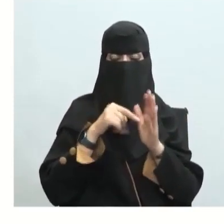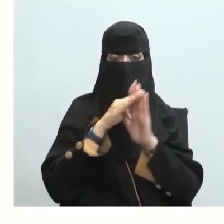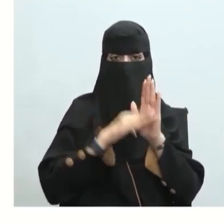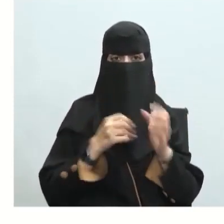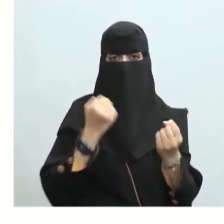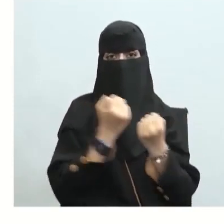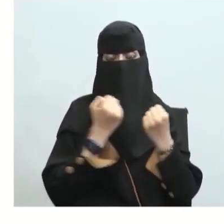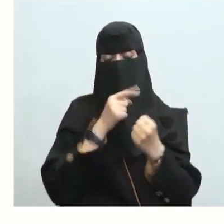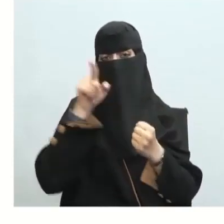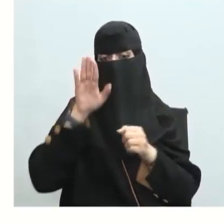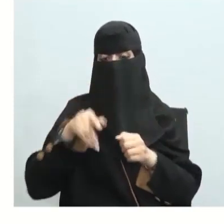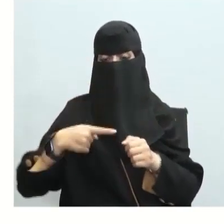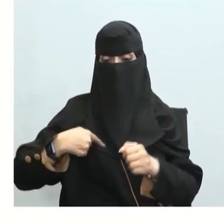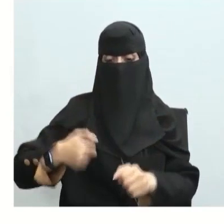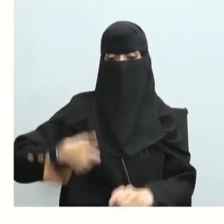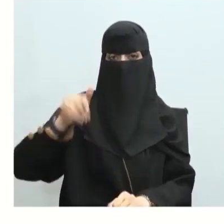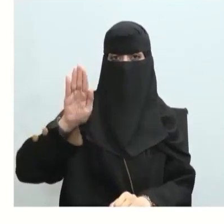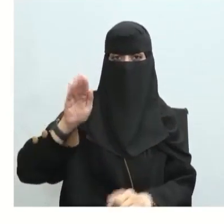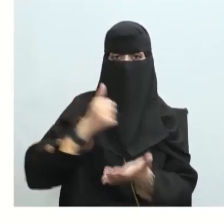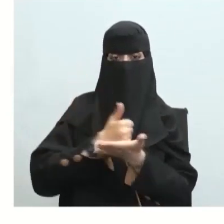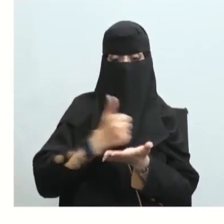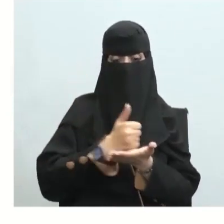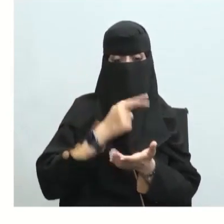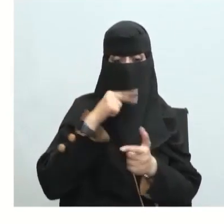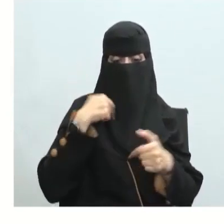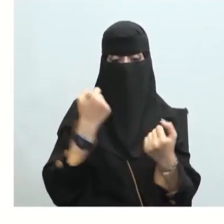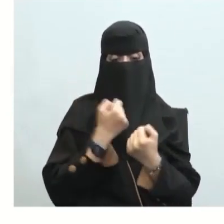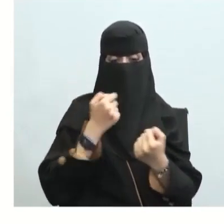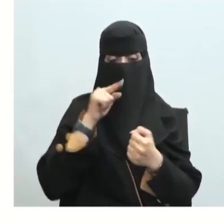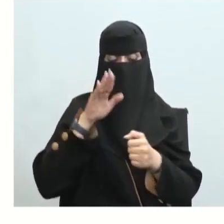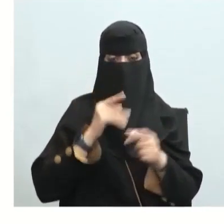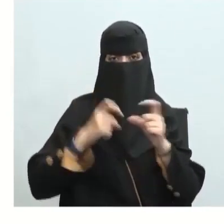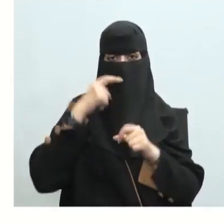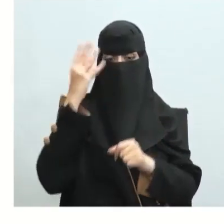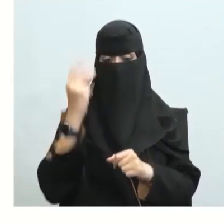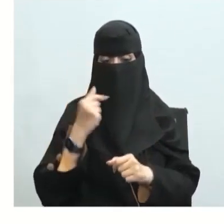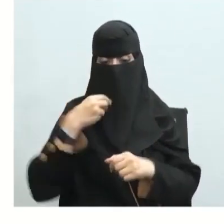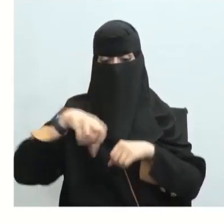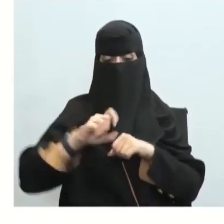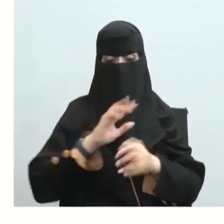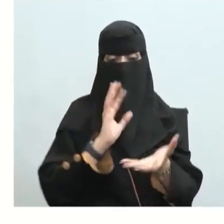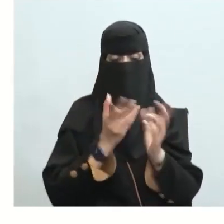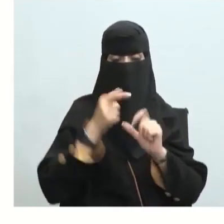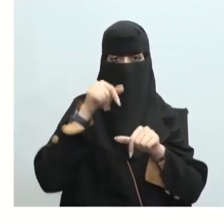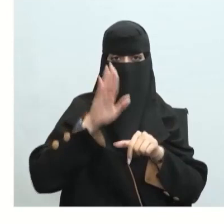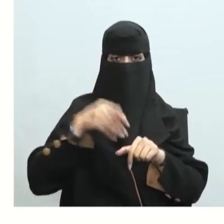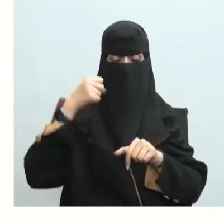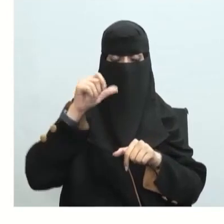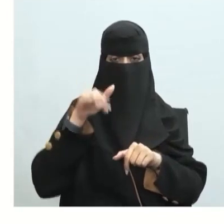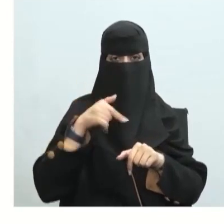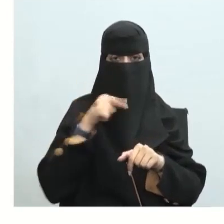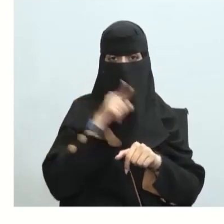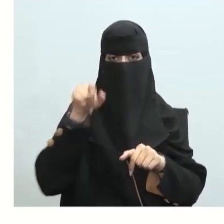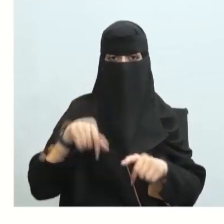اسم البرنامج اساليب الدعايه والاعلان لبرامج الانشطه الطلابيه رقم البرنامج والقسم العام لبرنامج التربيه والتعليم الفئه الفرعيه اداره